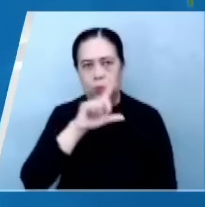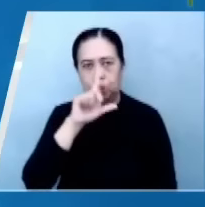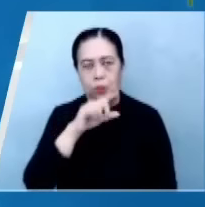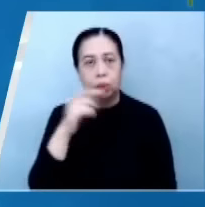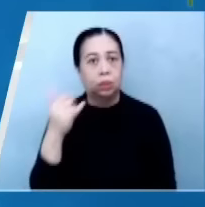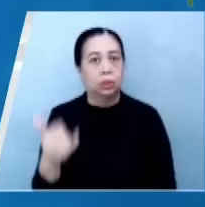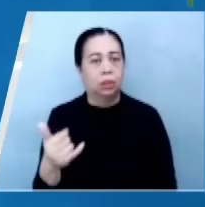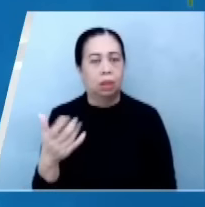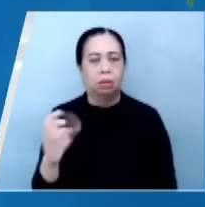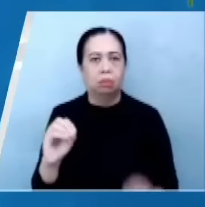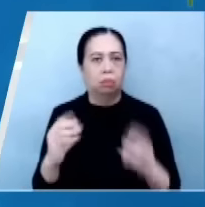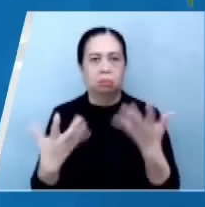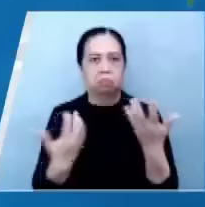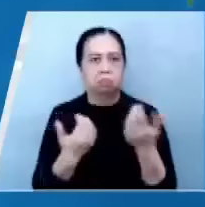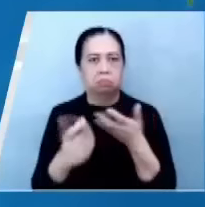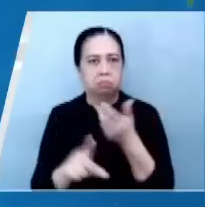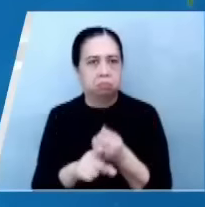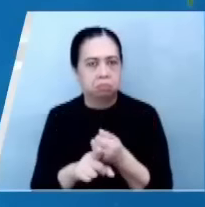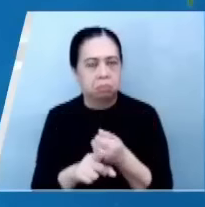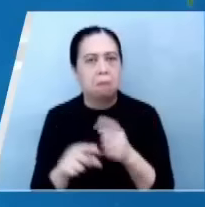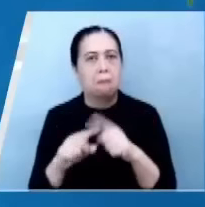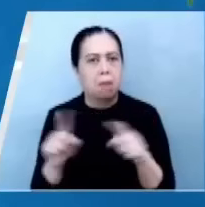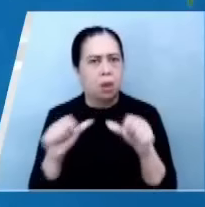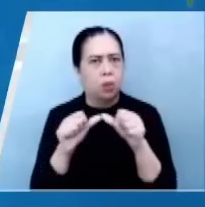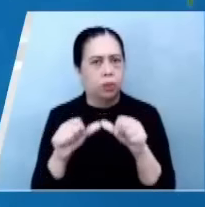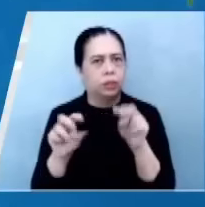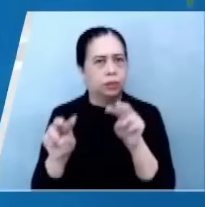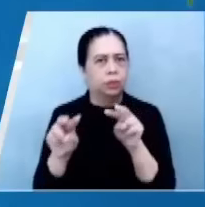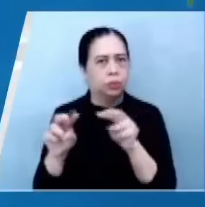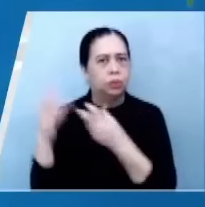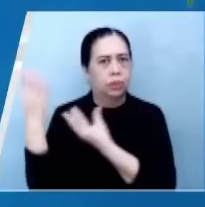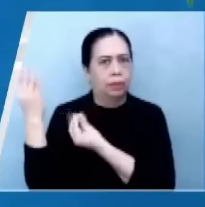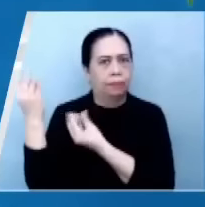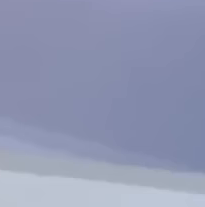yung efekto sa lagay ng parahon sa bansa pero patuloy na umantabay sa updates.